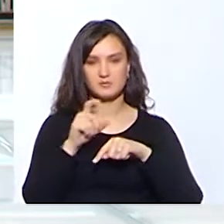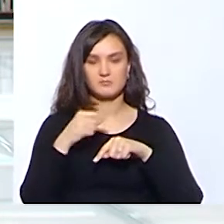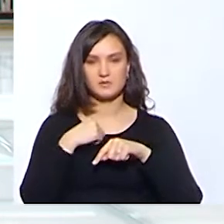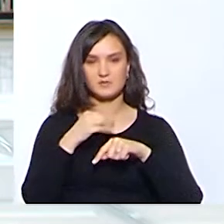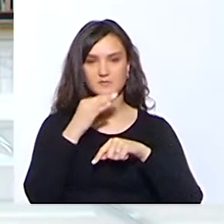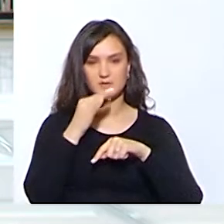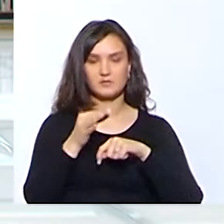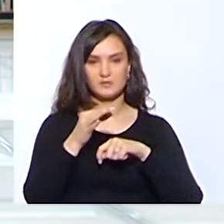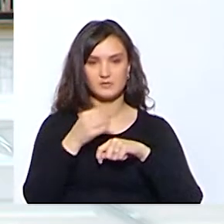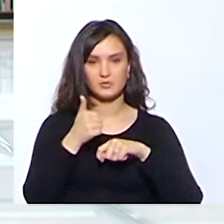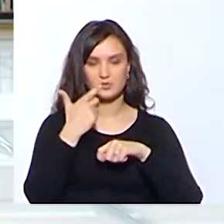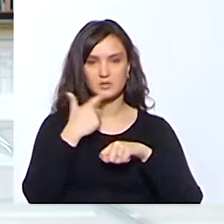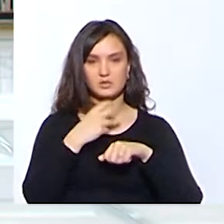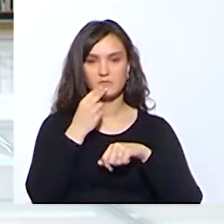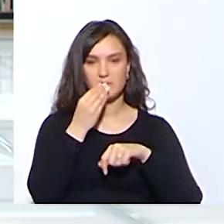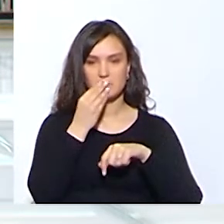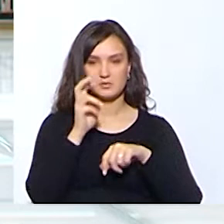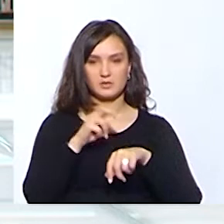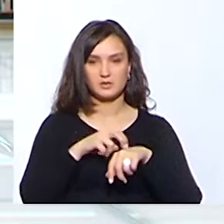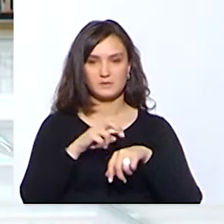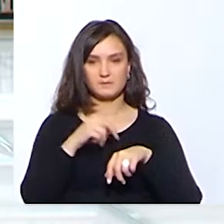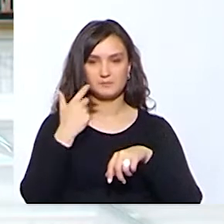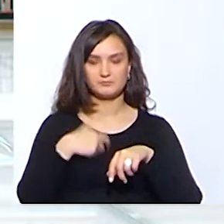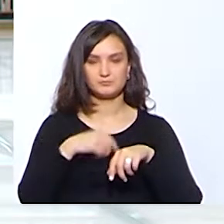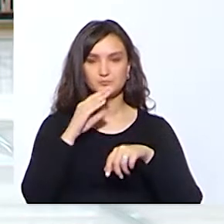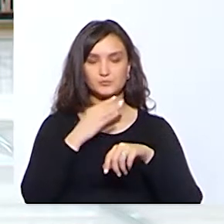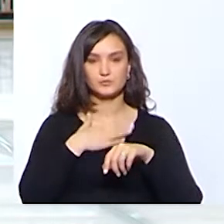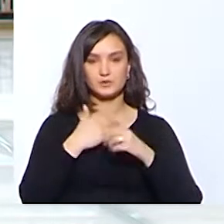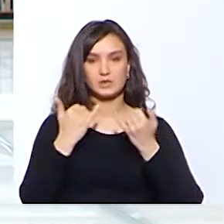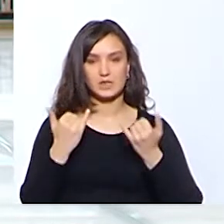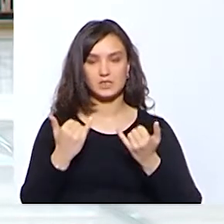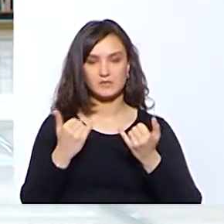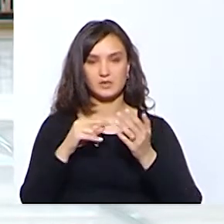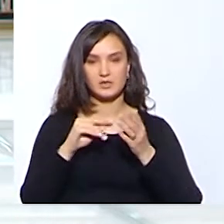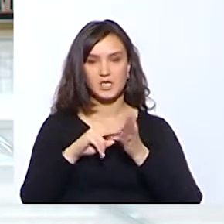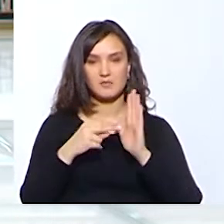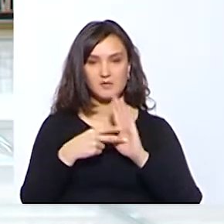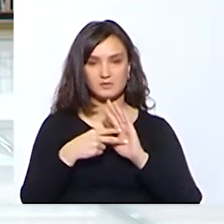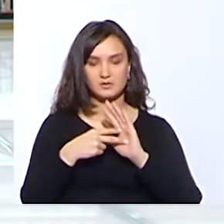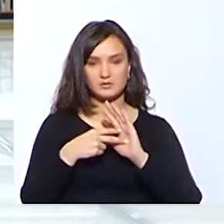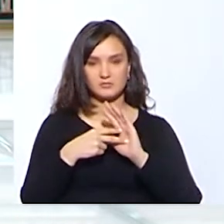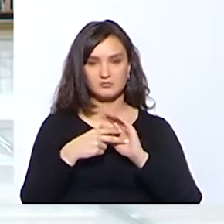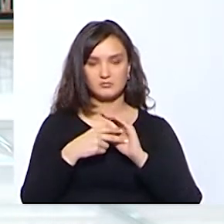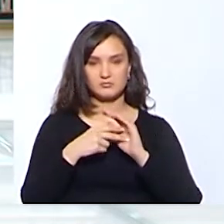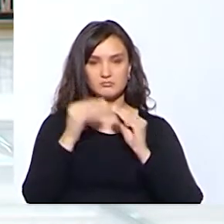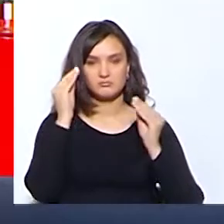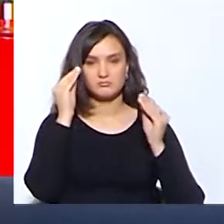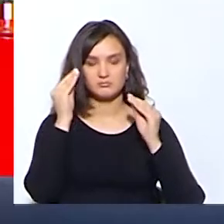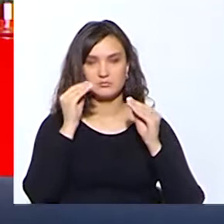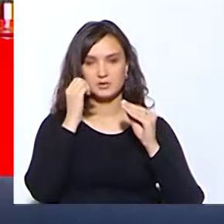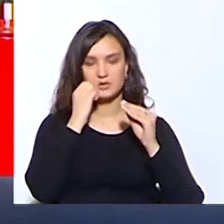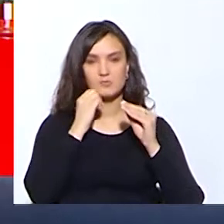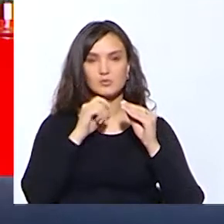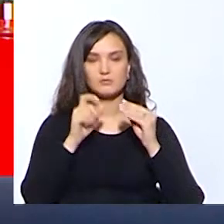როგორც ნუტრიციოლოგი. როდესაც ჩვენ დღეს გეგმავდით ხანდაზმულებისათვის